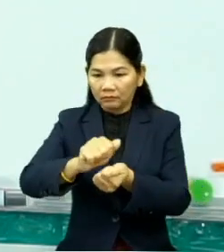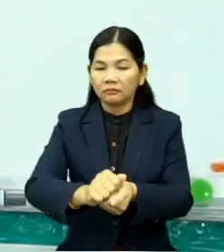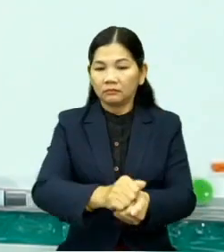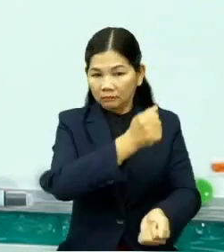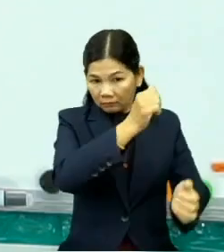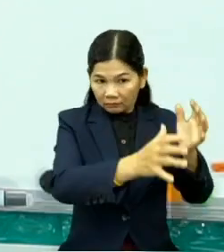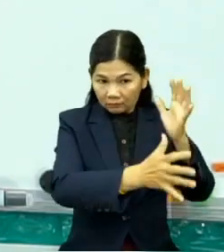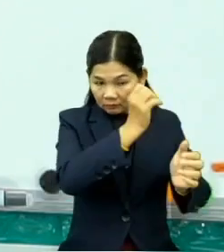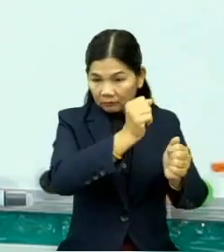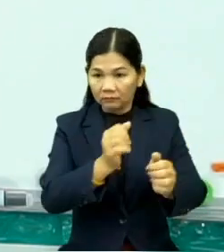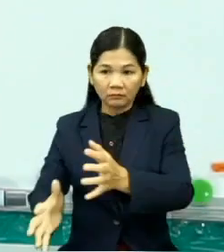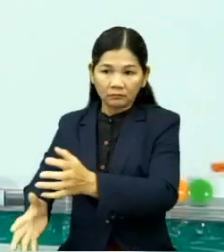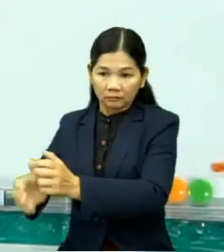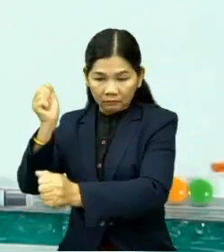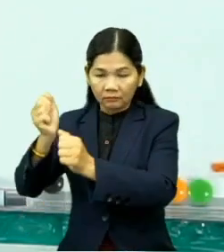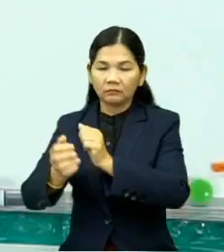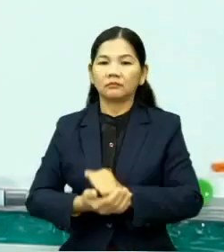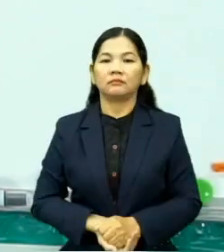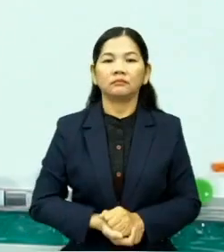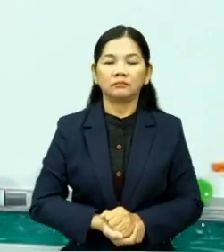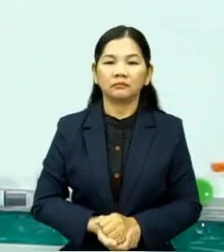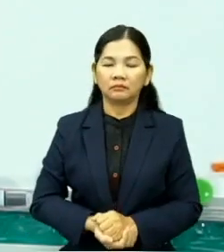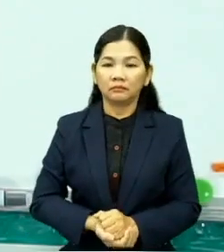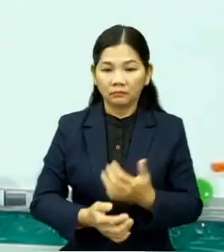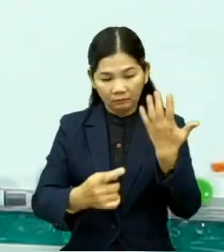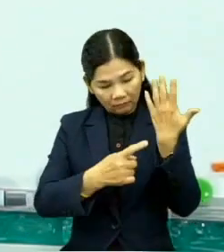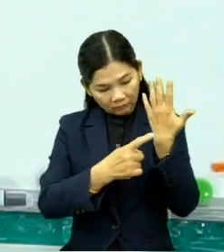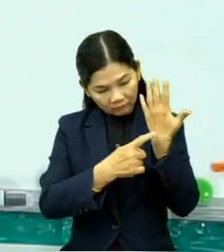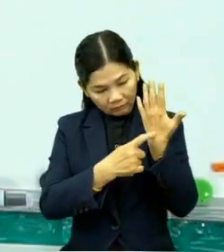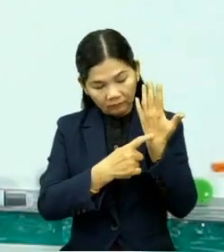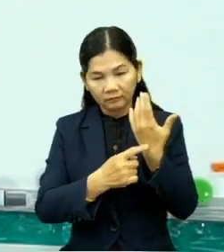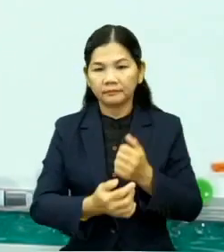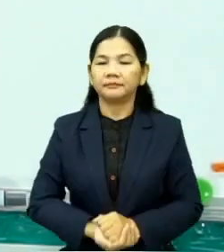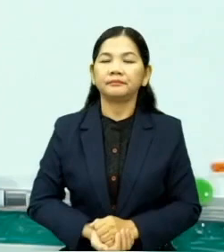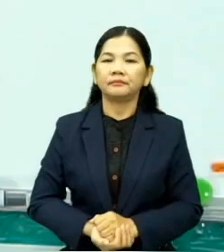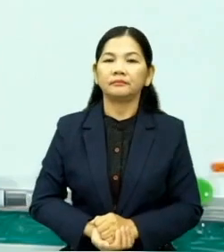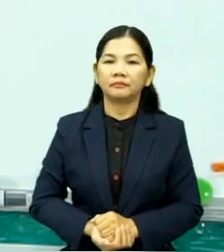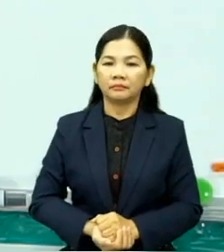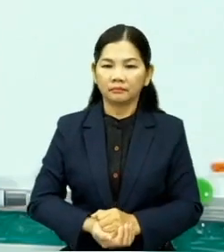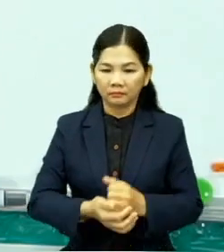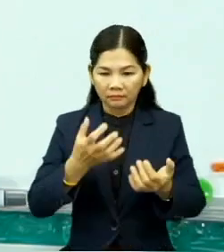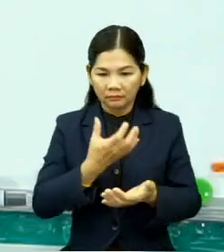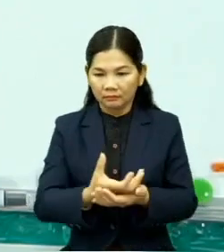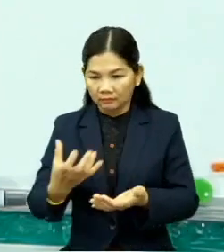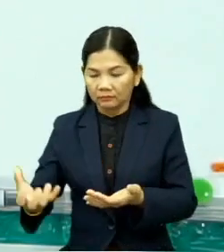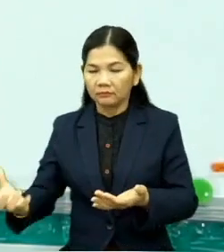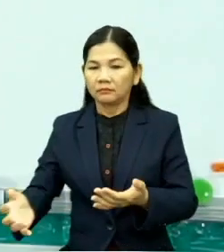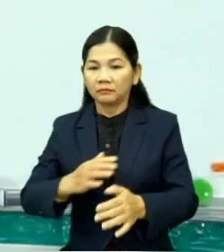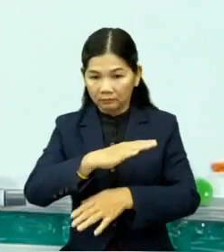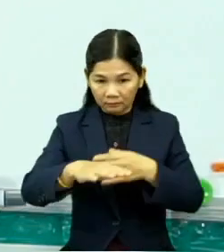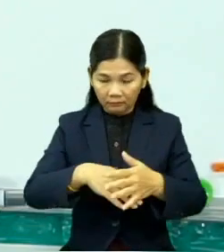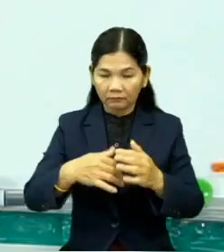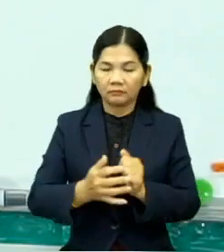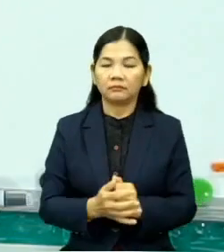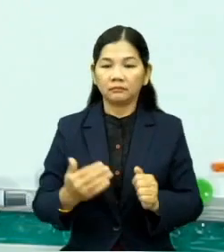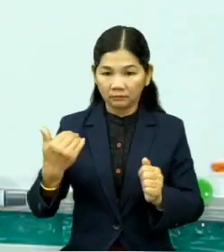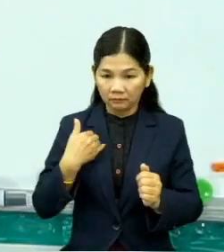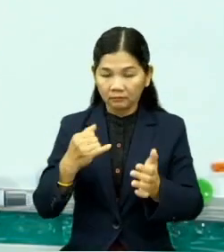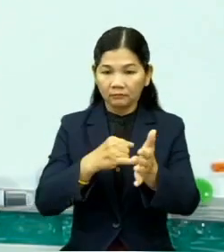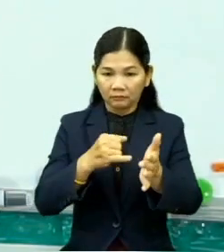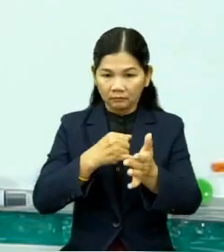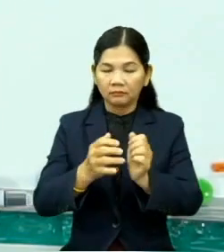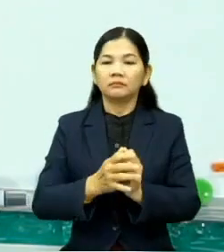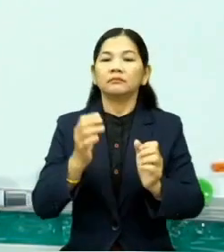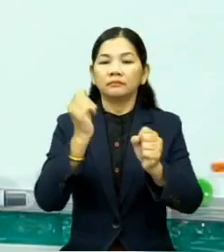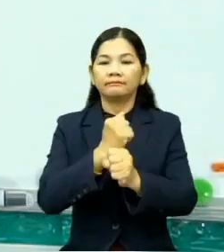បក្រាបឡាឧបករណ៍ទាំងនេះងាយស្រួល